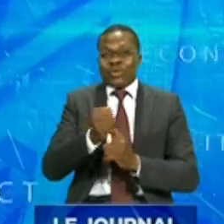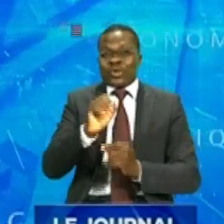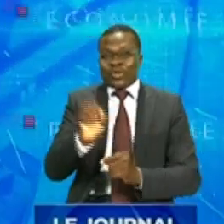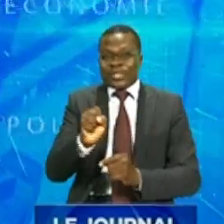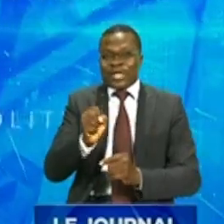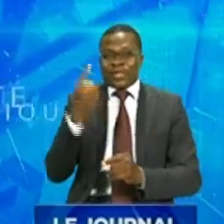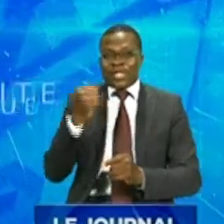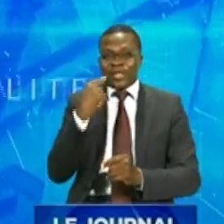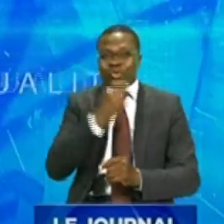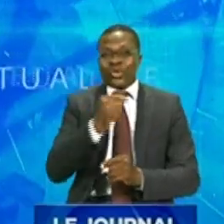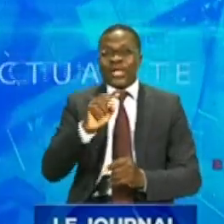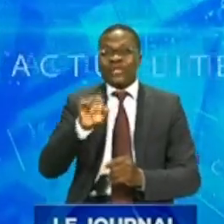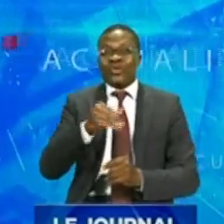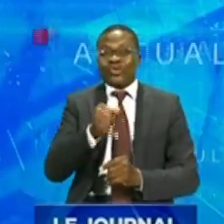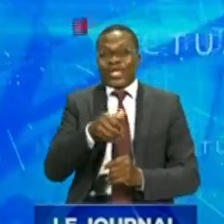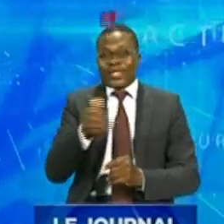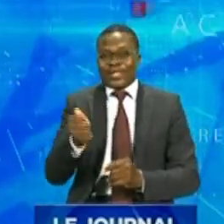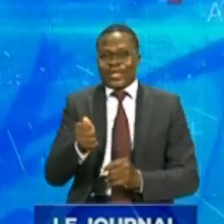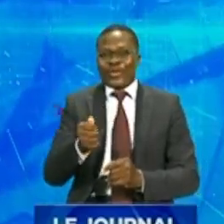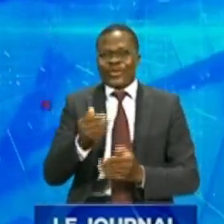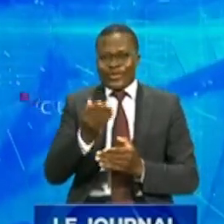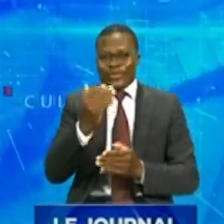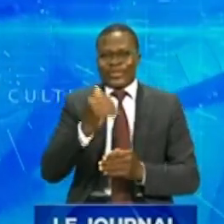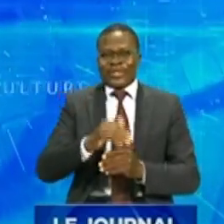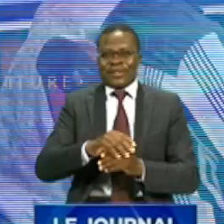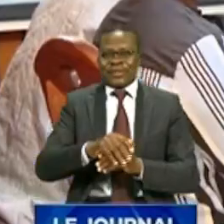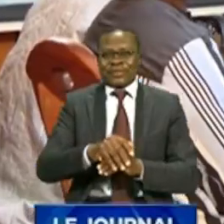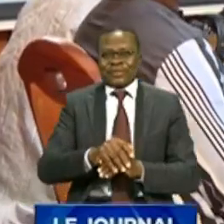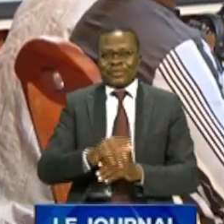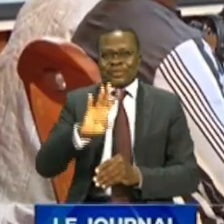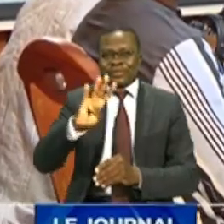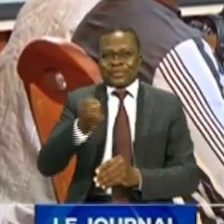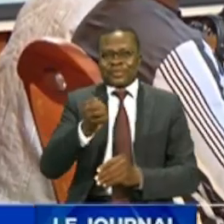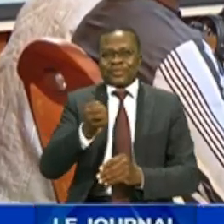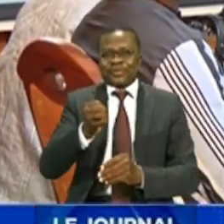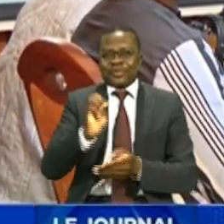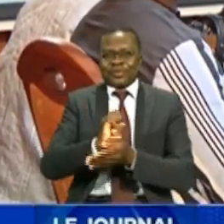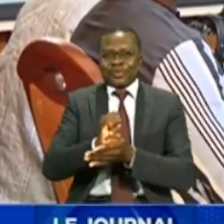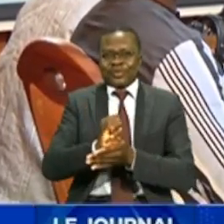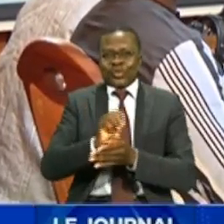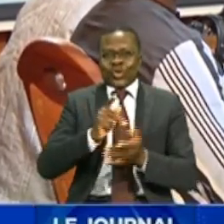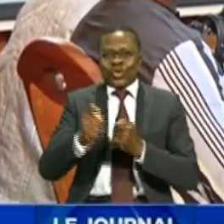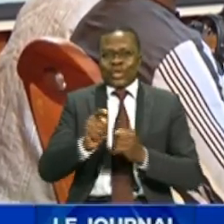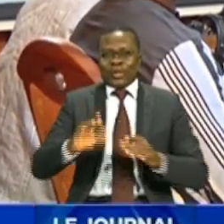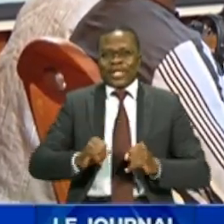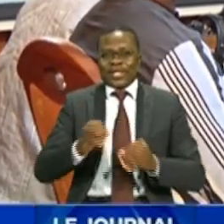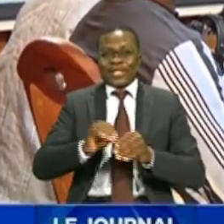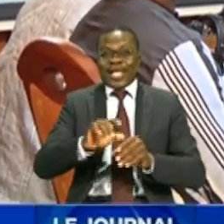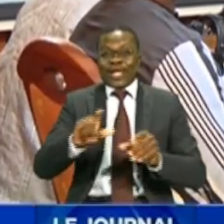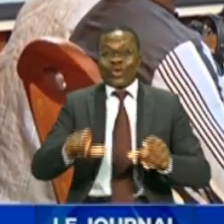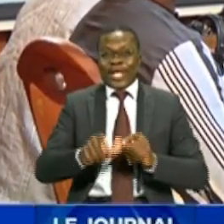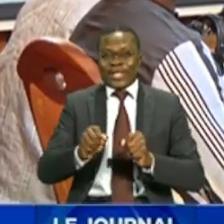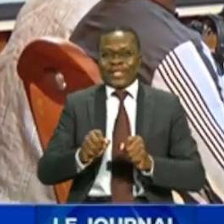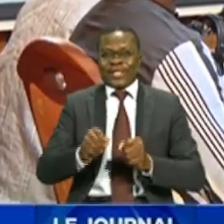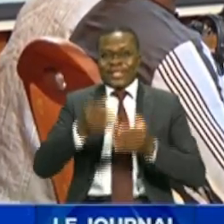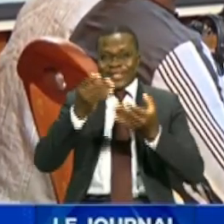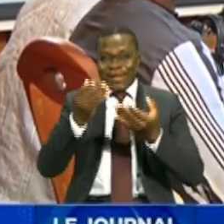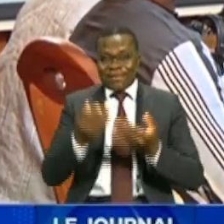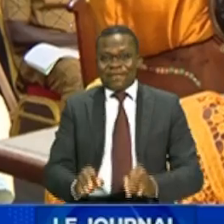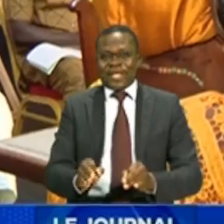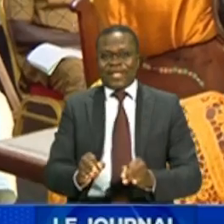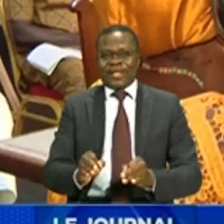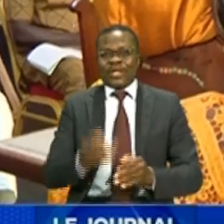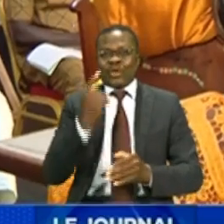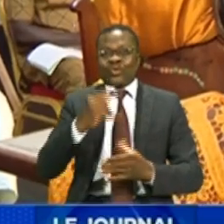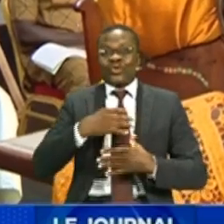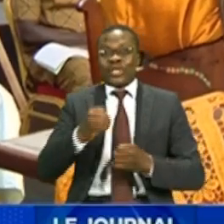le regard de Ramatou Lawani et Arnaud Adadja. Quatrième édition du programme Mes vacances dans ta localité. C'est la fin du parcours pour ces